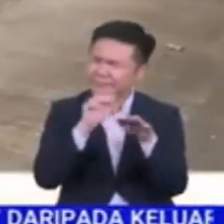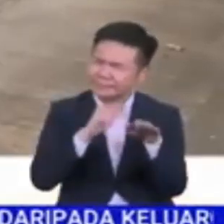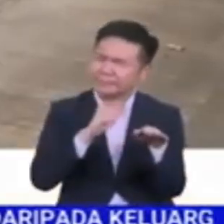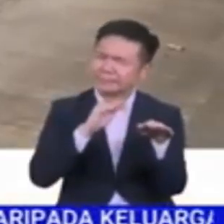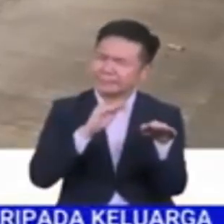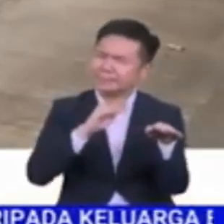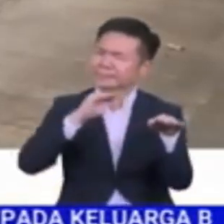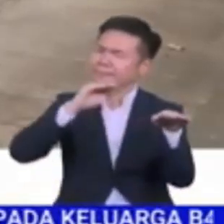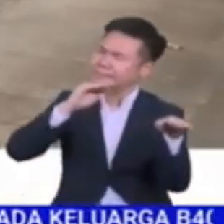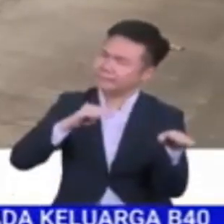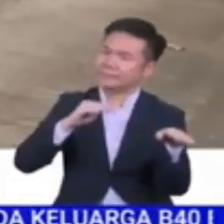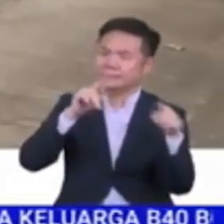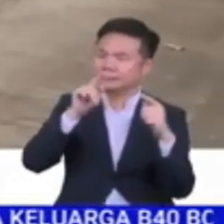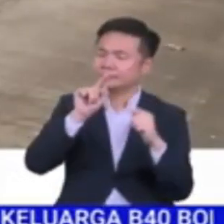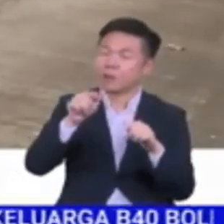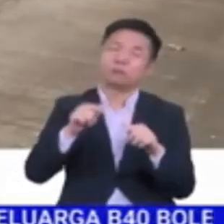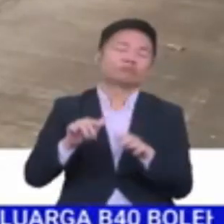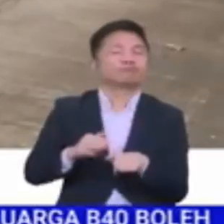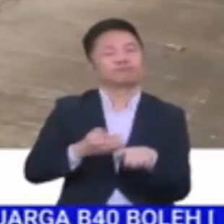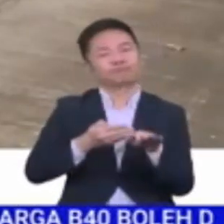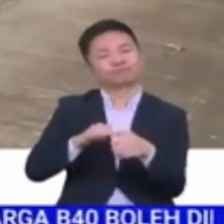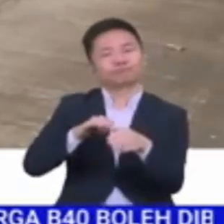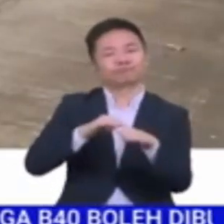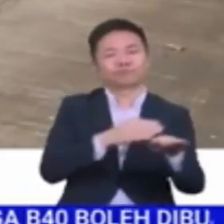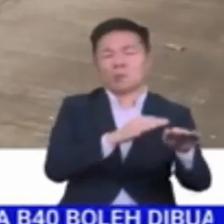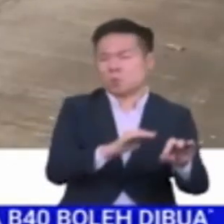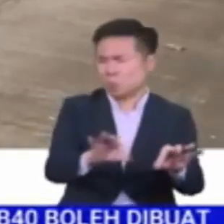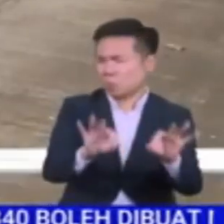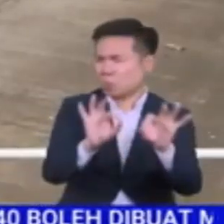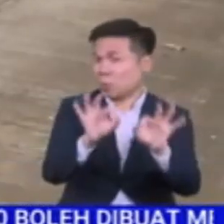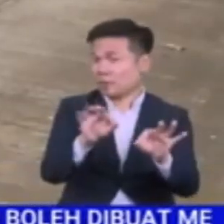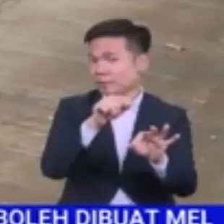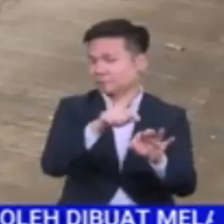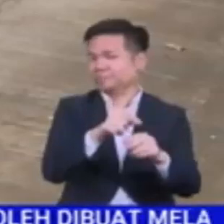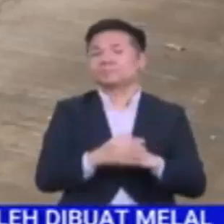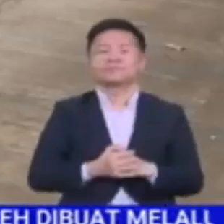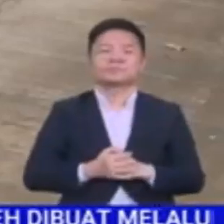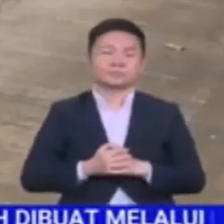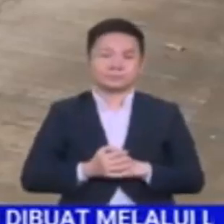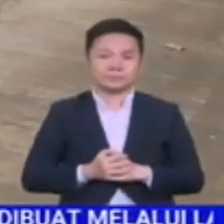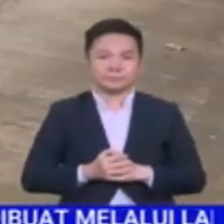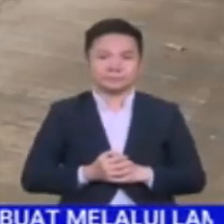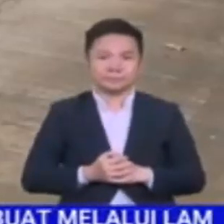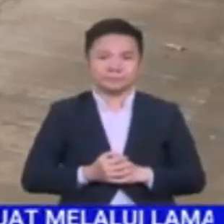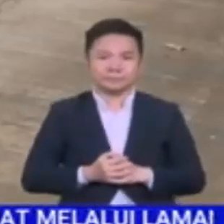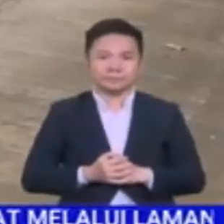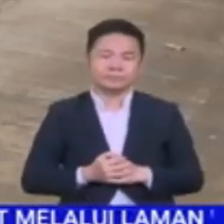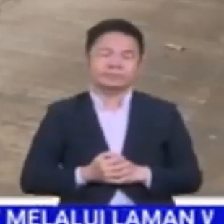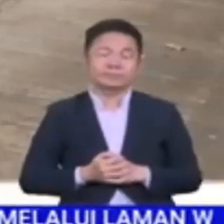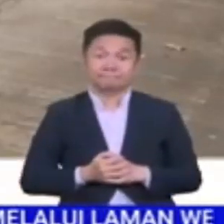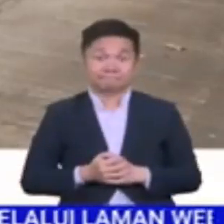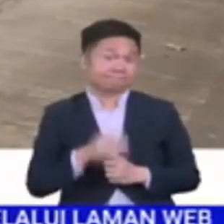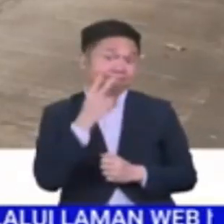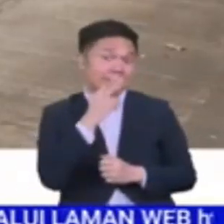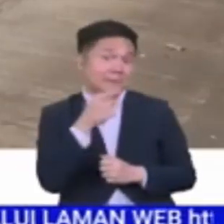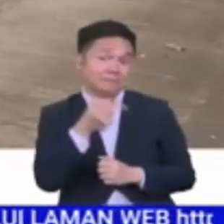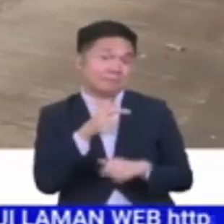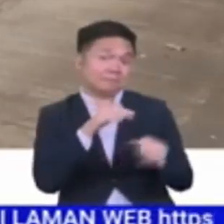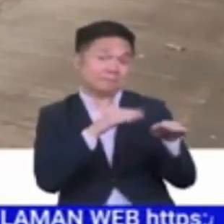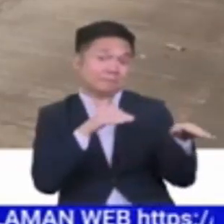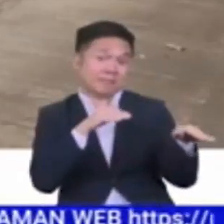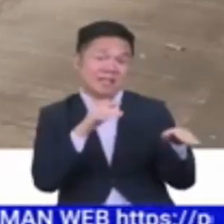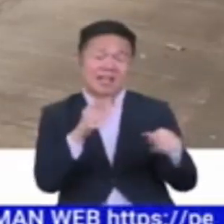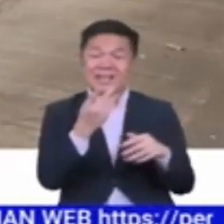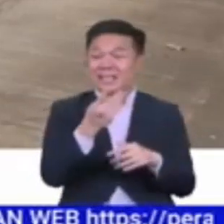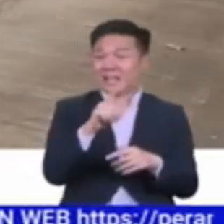namun kenderaan masih lagi lancar membuat transaksi di Plaza Tol ini. Saya kongsikan sedikit perkembangan terkini di sepanjang lebuh raya